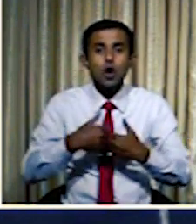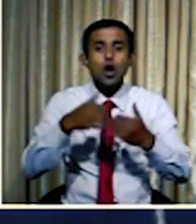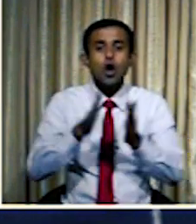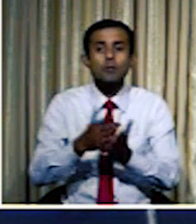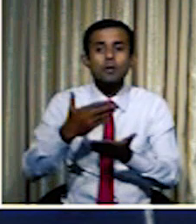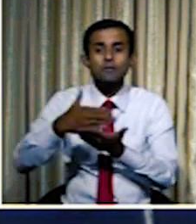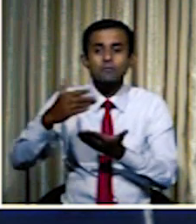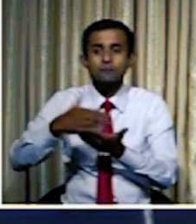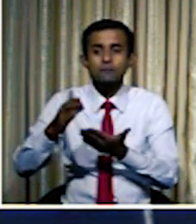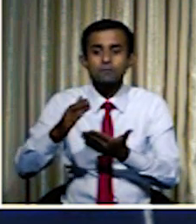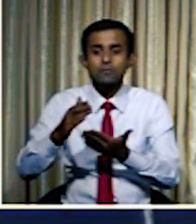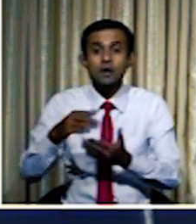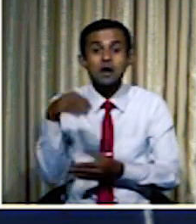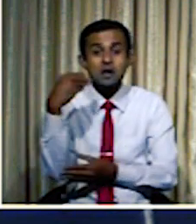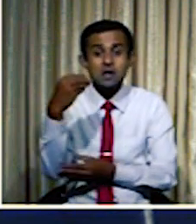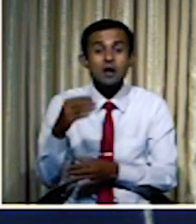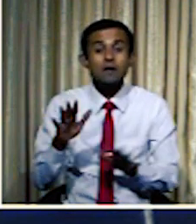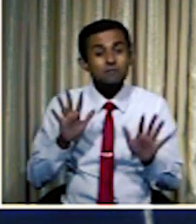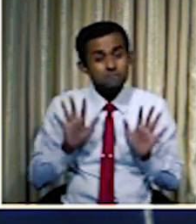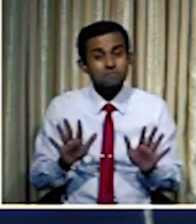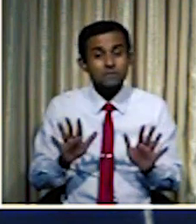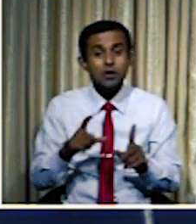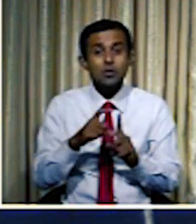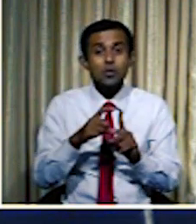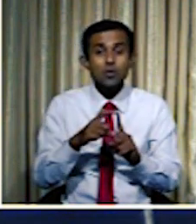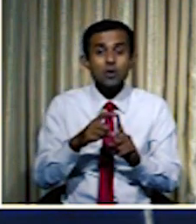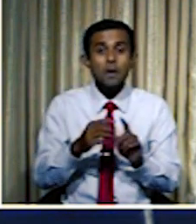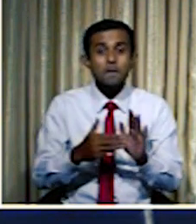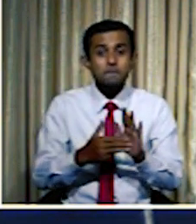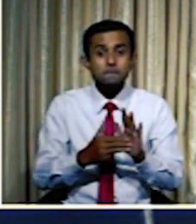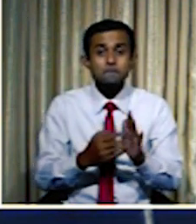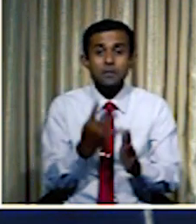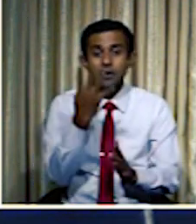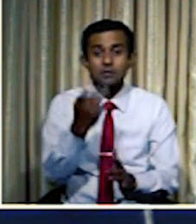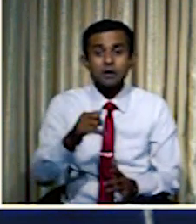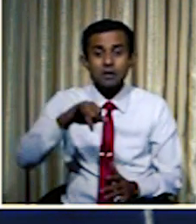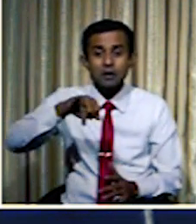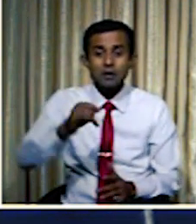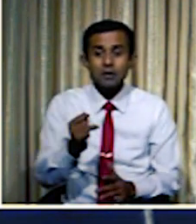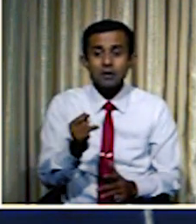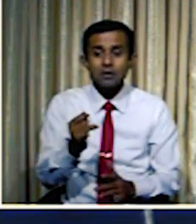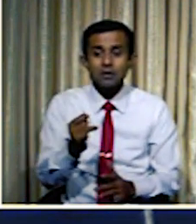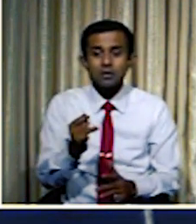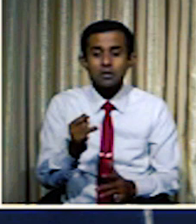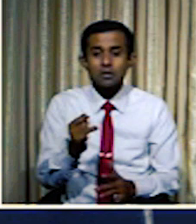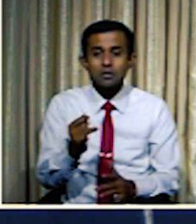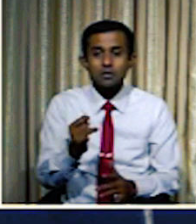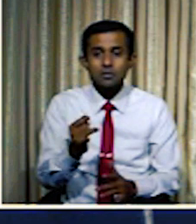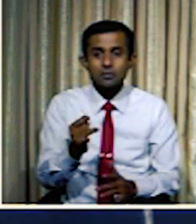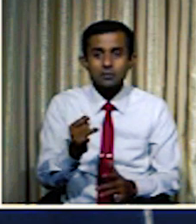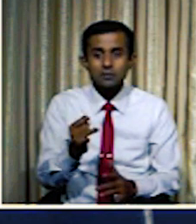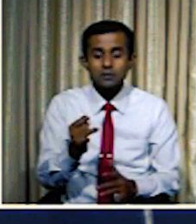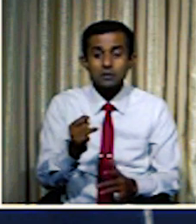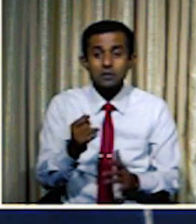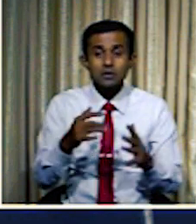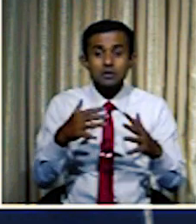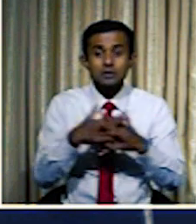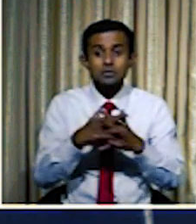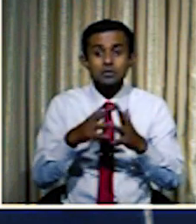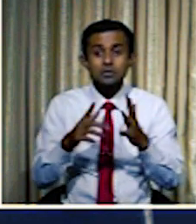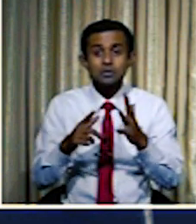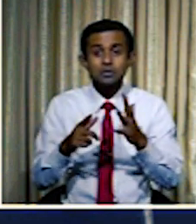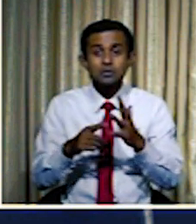ගෙවන්න තියෙනවා ණය විතරක් ඩොලර් මිලියන 4670ක්. ඊළඟට අර ස්වොප් තියෙනවා ඩොලර් මිලියන